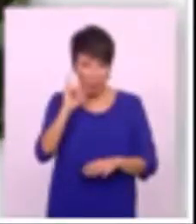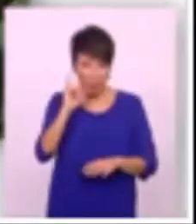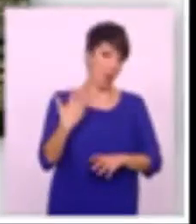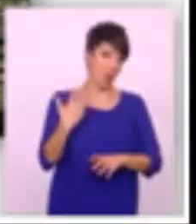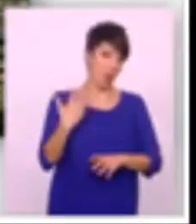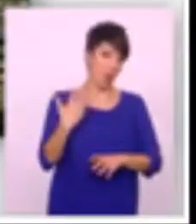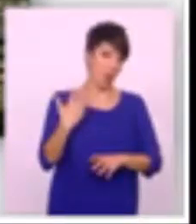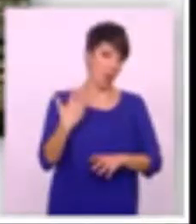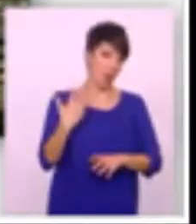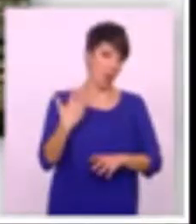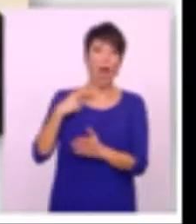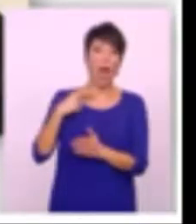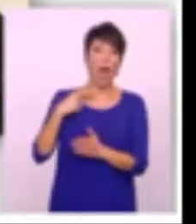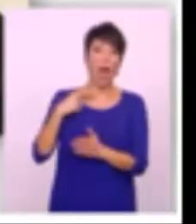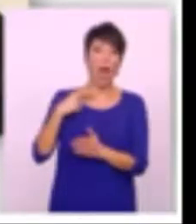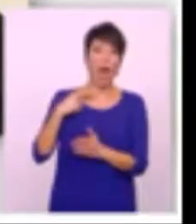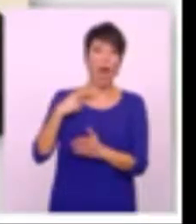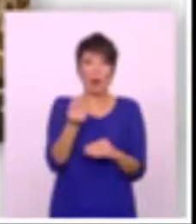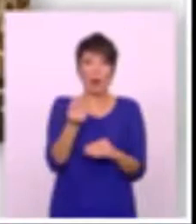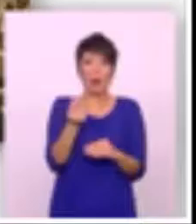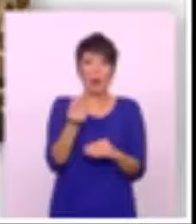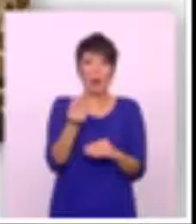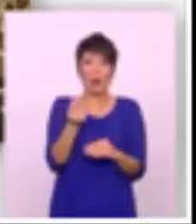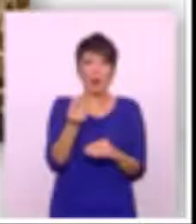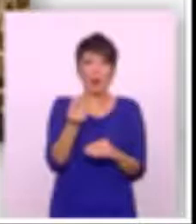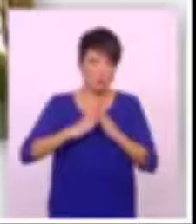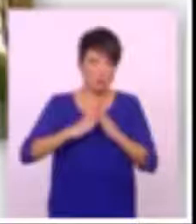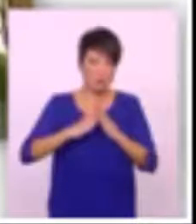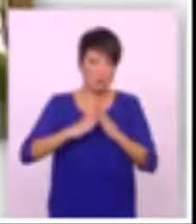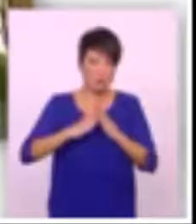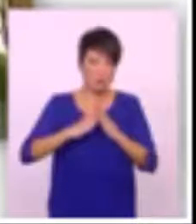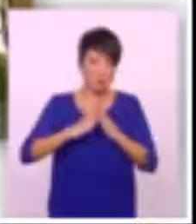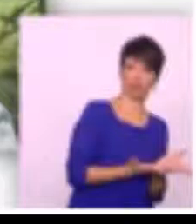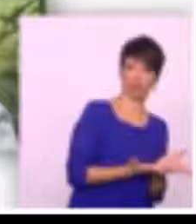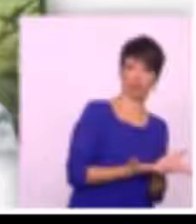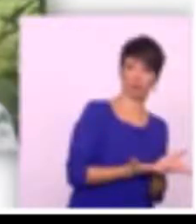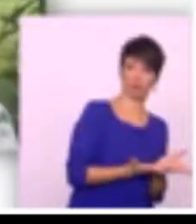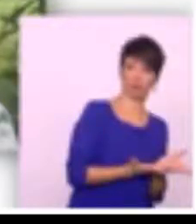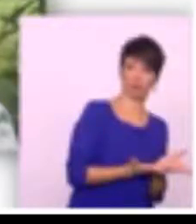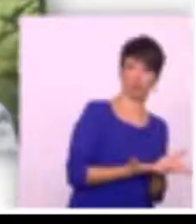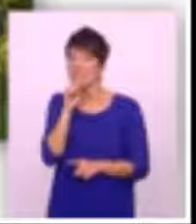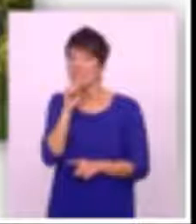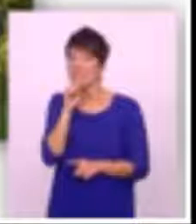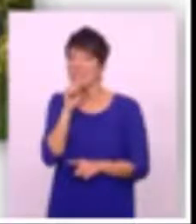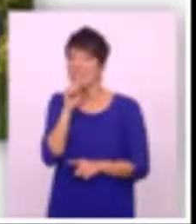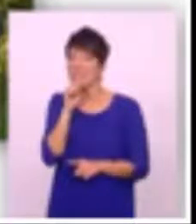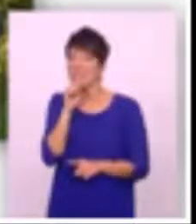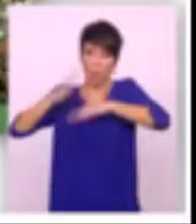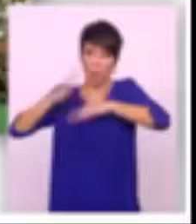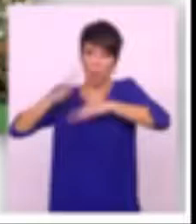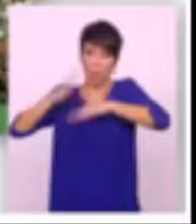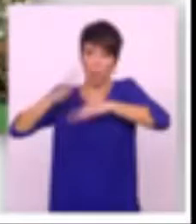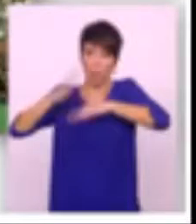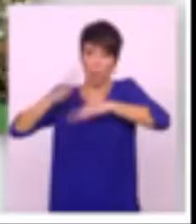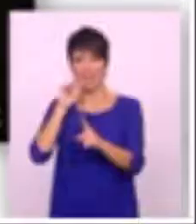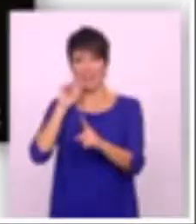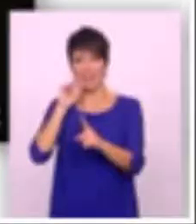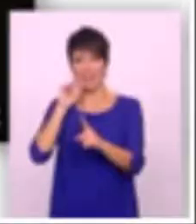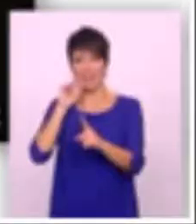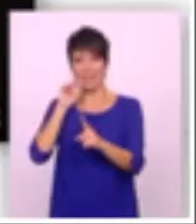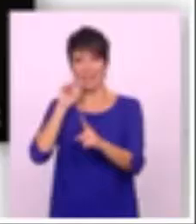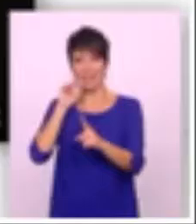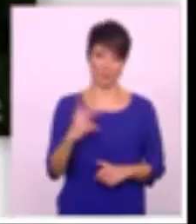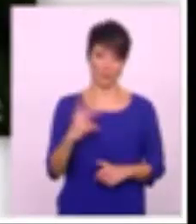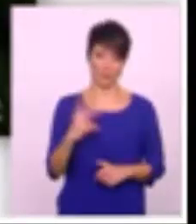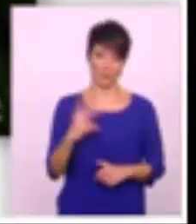Παρουσίαση Αντώνης Ρόιτερ. Πληροφορίες. Παρουσίαση της σύγχρονης κατάστασης του γυροκομείου Αθηνών. Αφηγήσεις ζωής